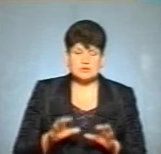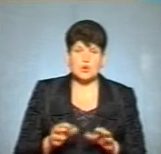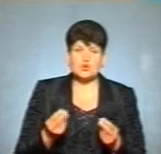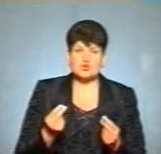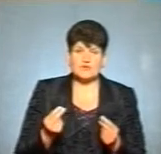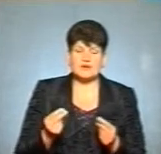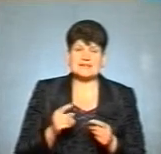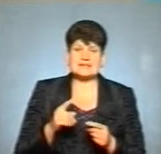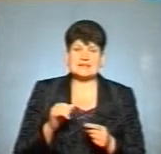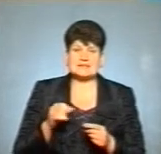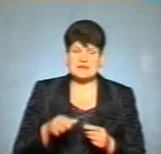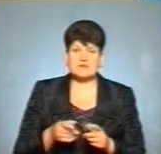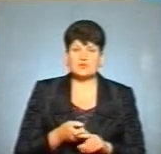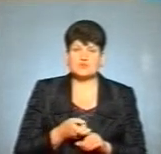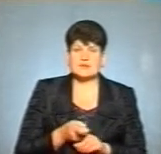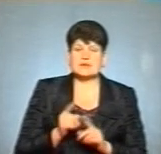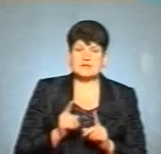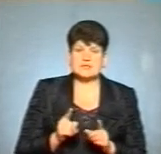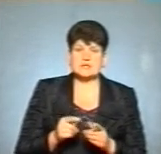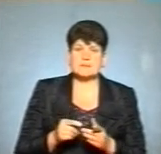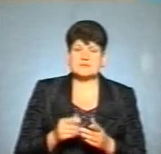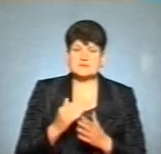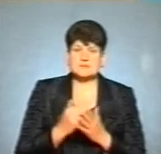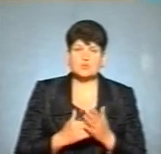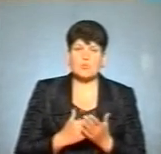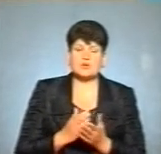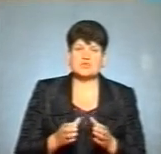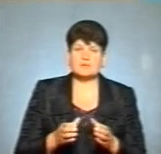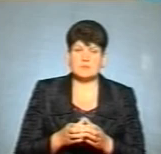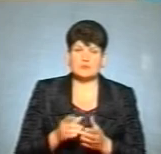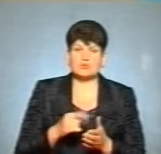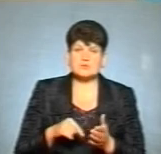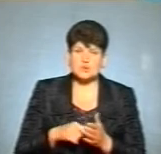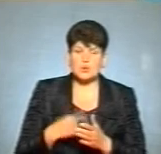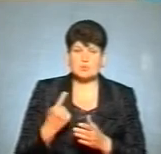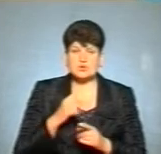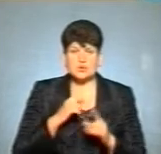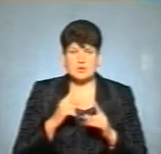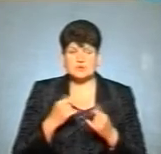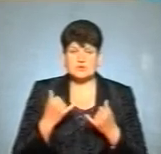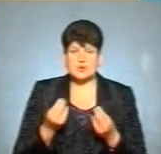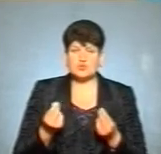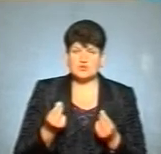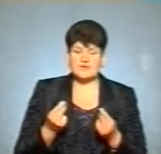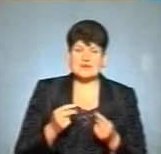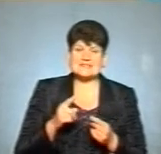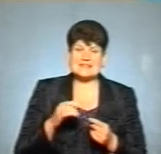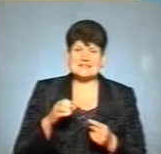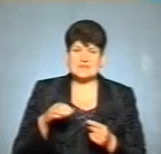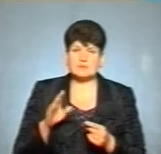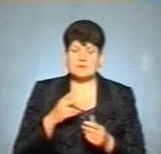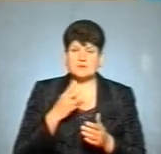застава, вона стосувалася лише списку політичних партій, наприклад, до міської обласної ради, то зараз грошова застава буде передбачатися навіть